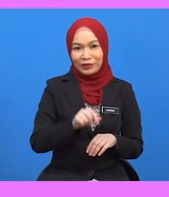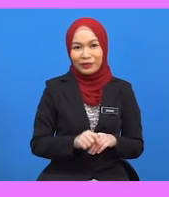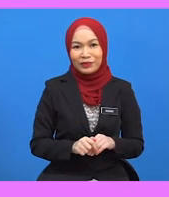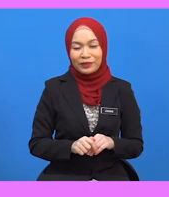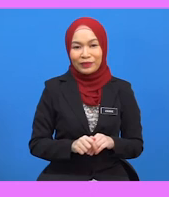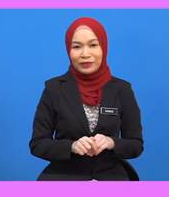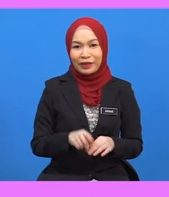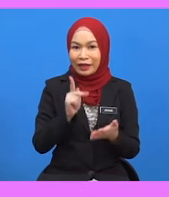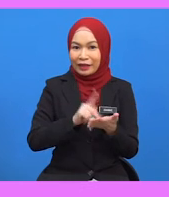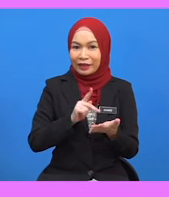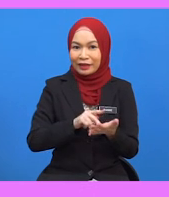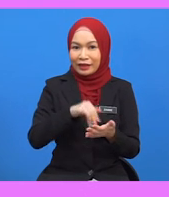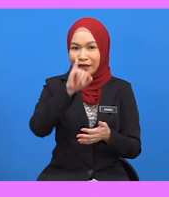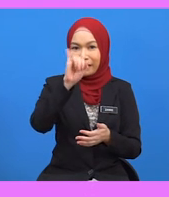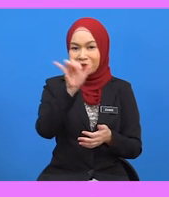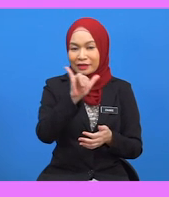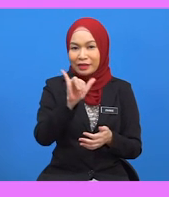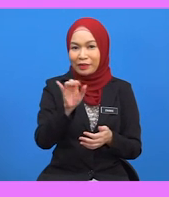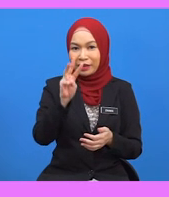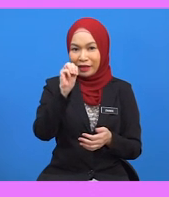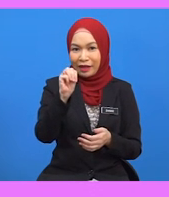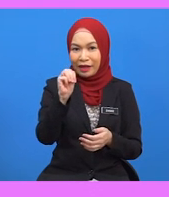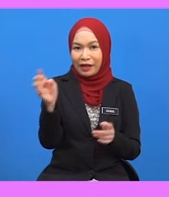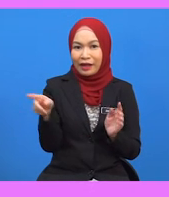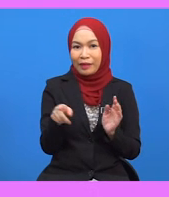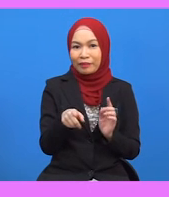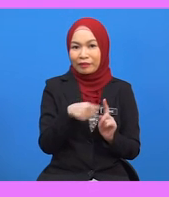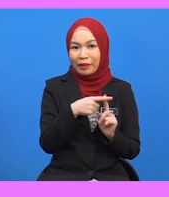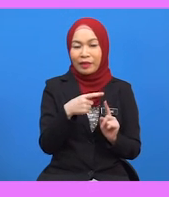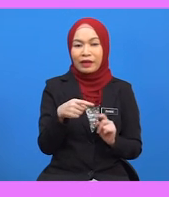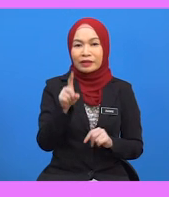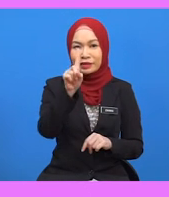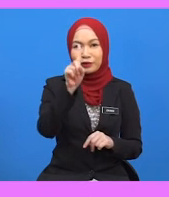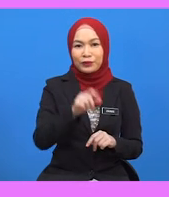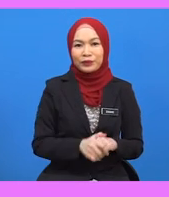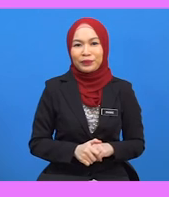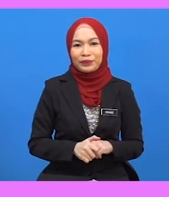8.3.2.1, kira I sama dengan M tambah 1.